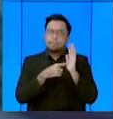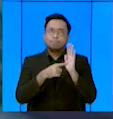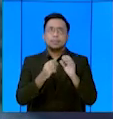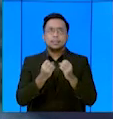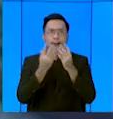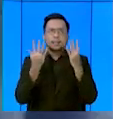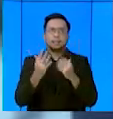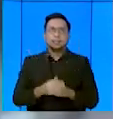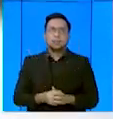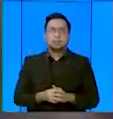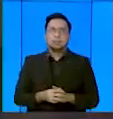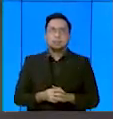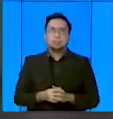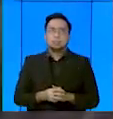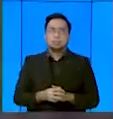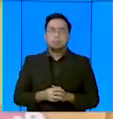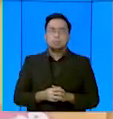transparan.